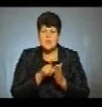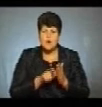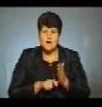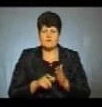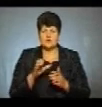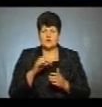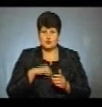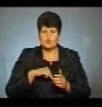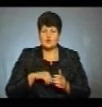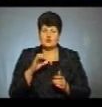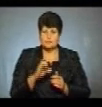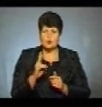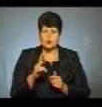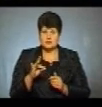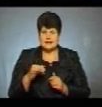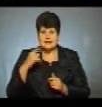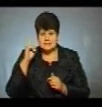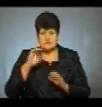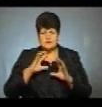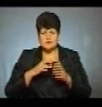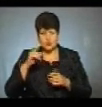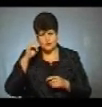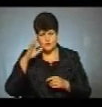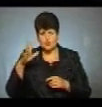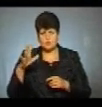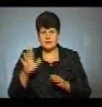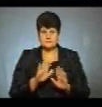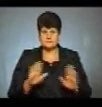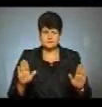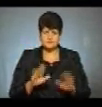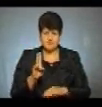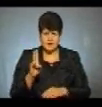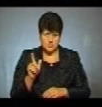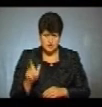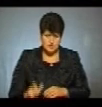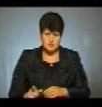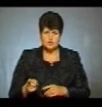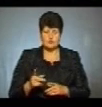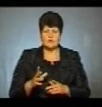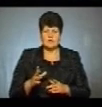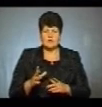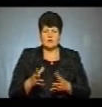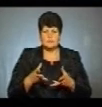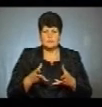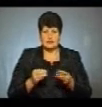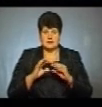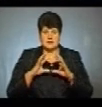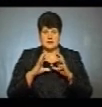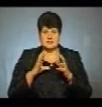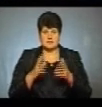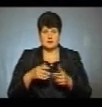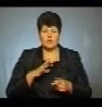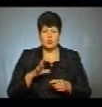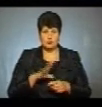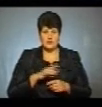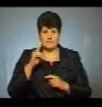Крушельницької. Я знаю, що вона всесвітньо відома оперна співачка, що вона покорила світ своїм голосом, вона була відома у 20